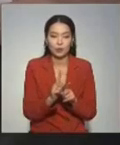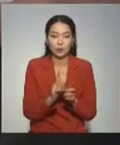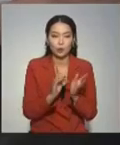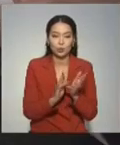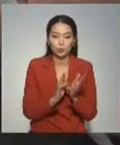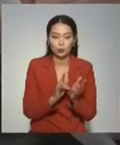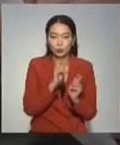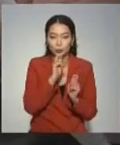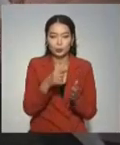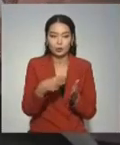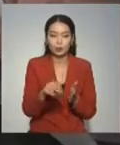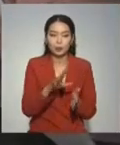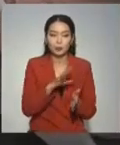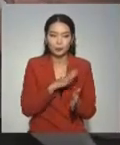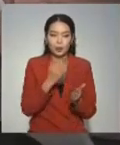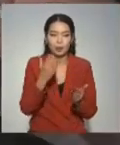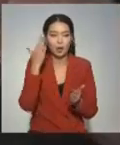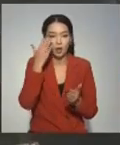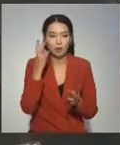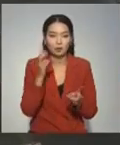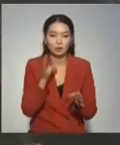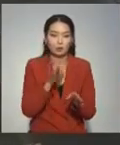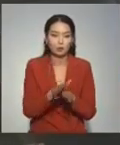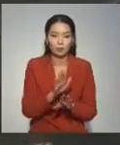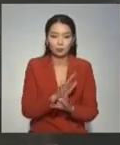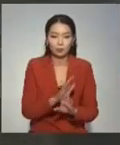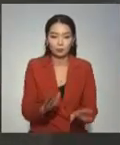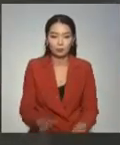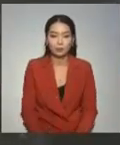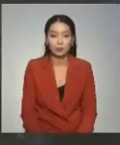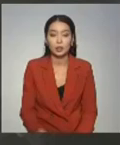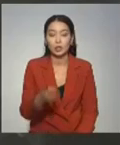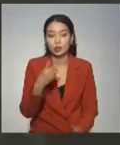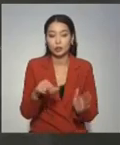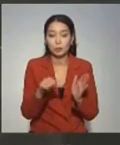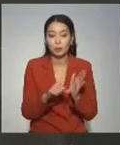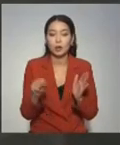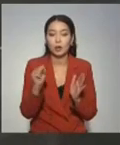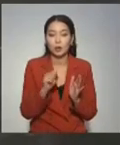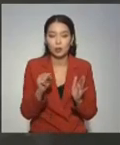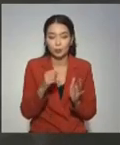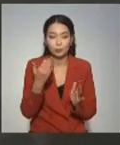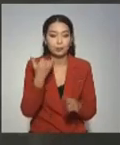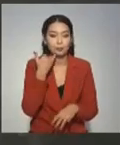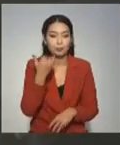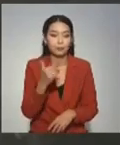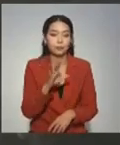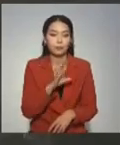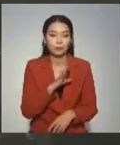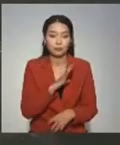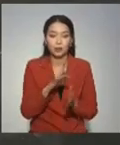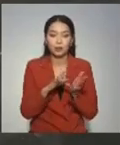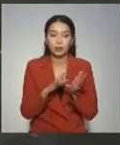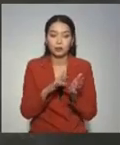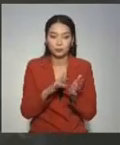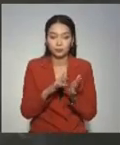берген. Алайда жас жұбайлардың бұл арманы орындалмады. 26 тамыз күні екеумізге телефон соғып, яғни турагент